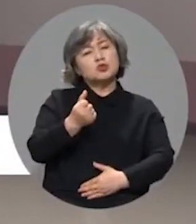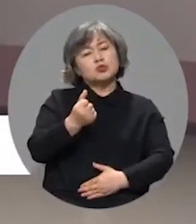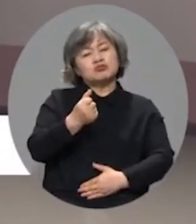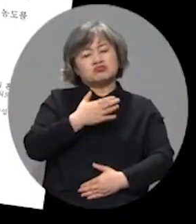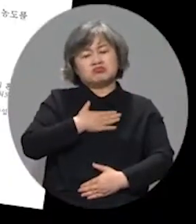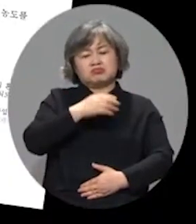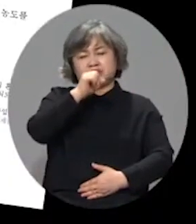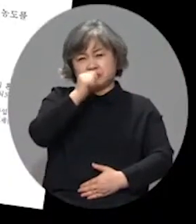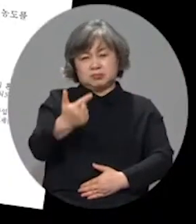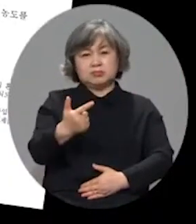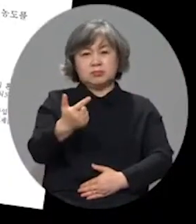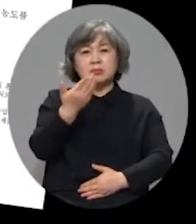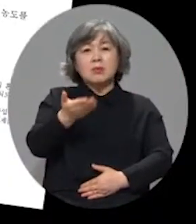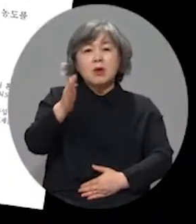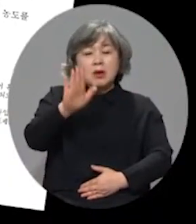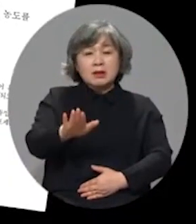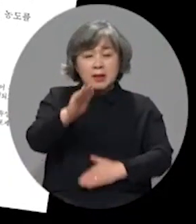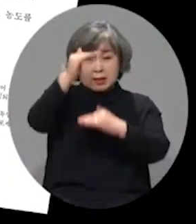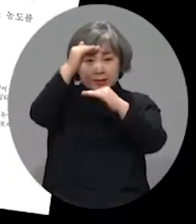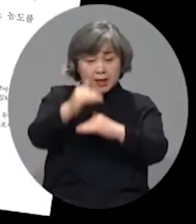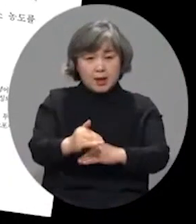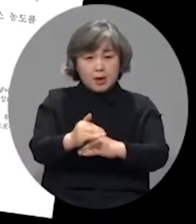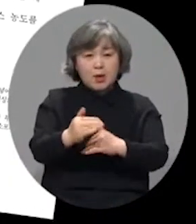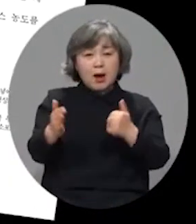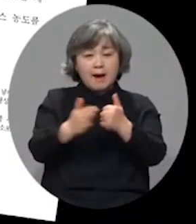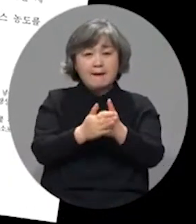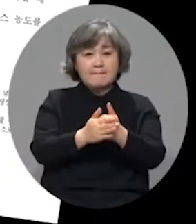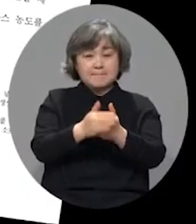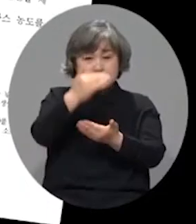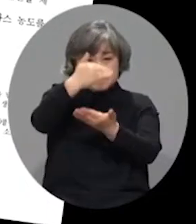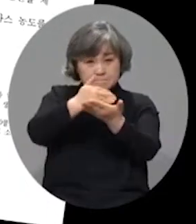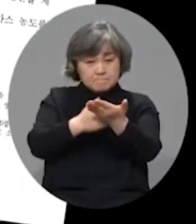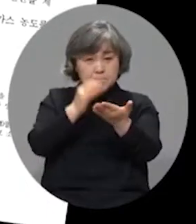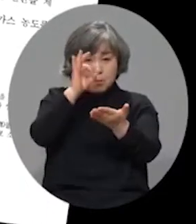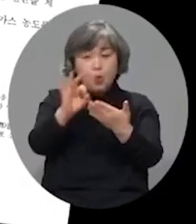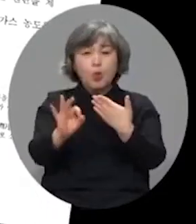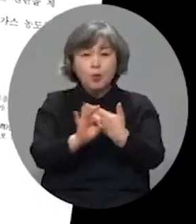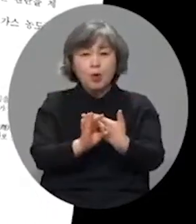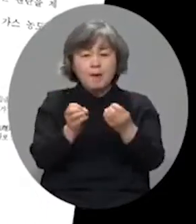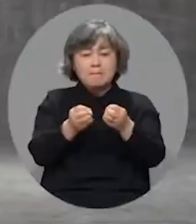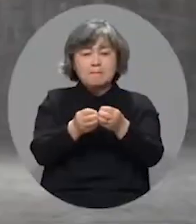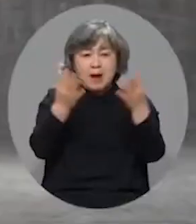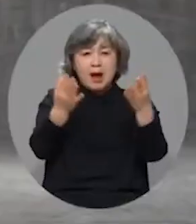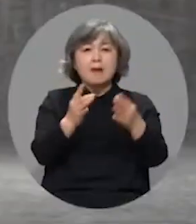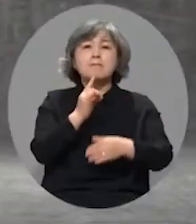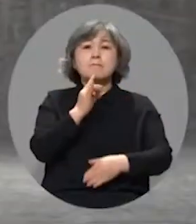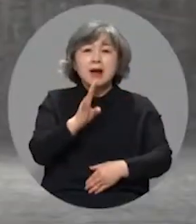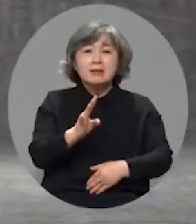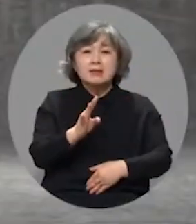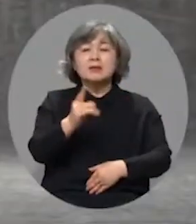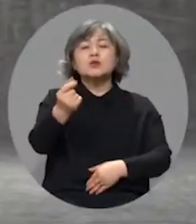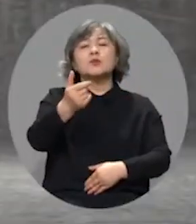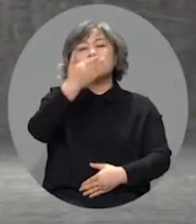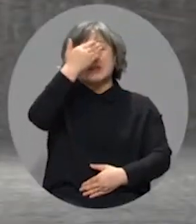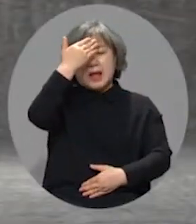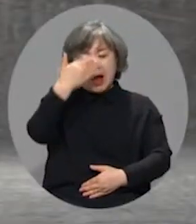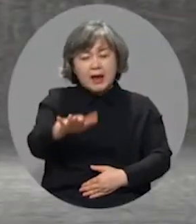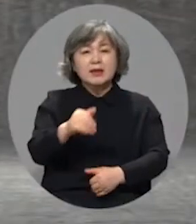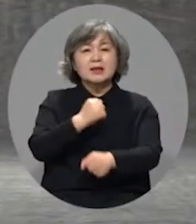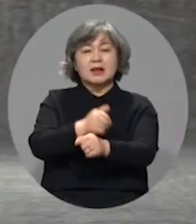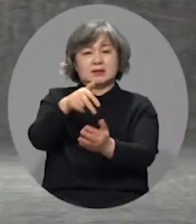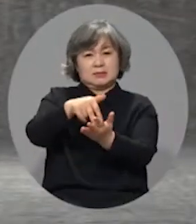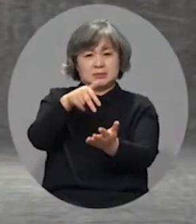불쾌합니다. 그런데 사건 전말이 담긴 판결문을 살펴보니 폭발 사고만 난 게 다행이다 싶을